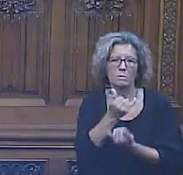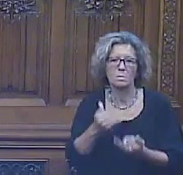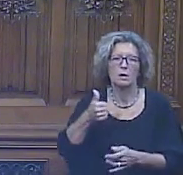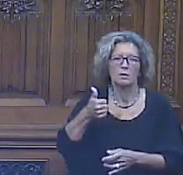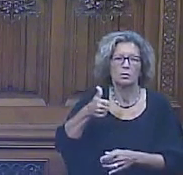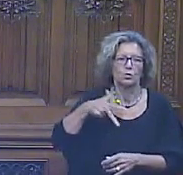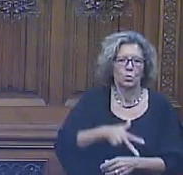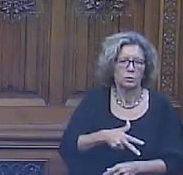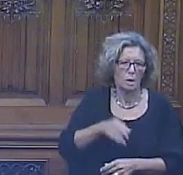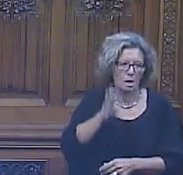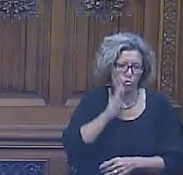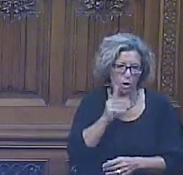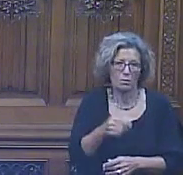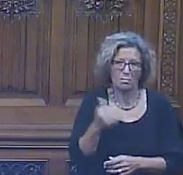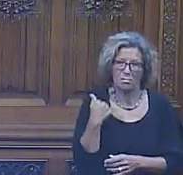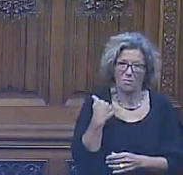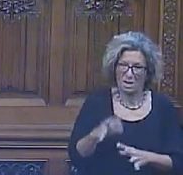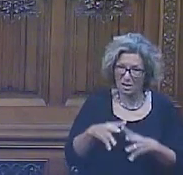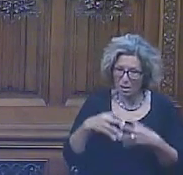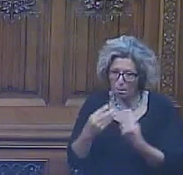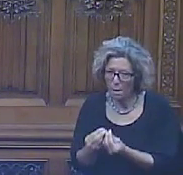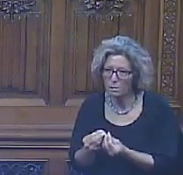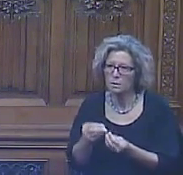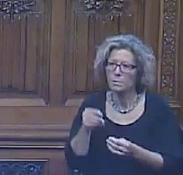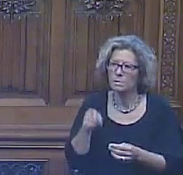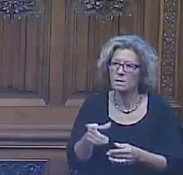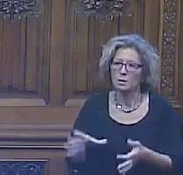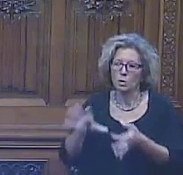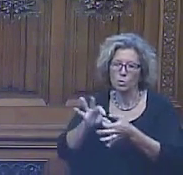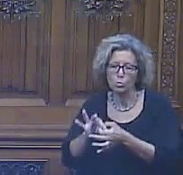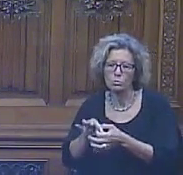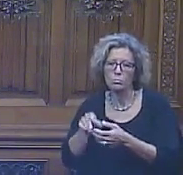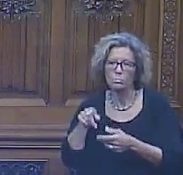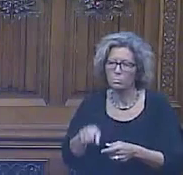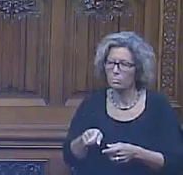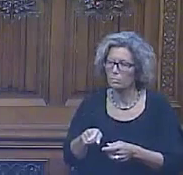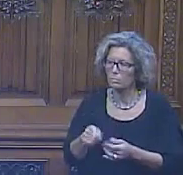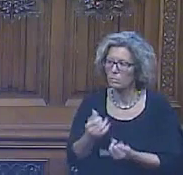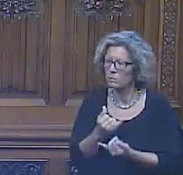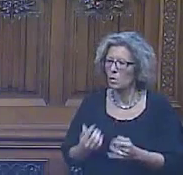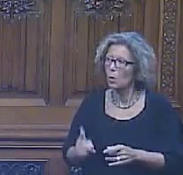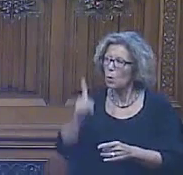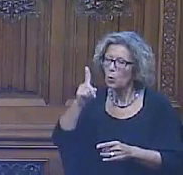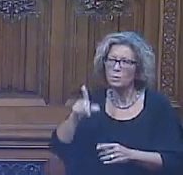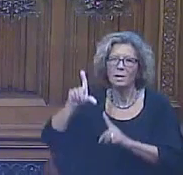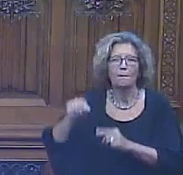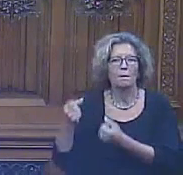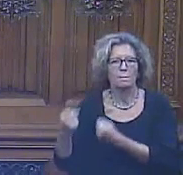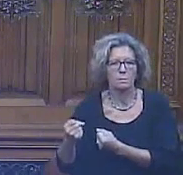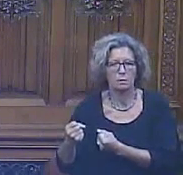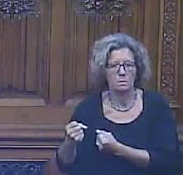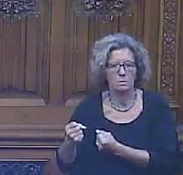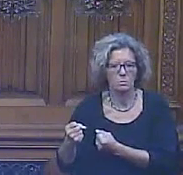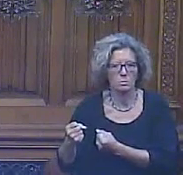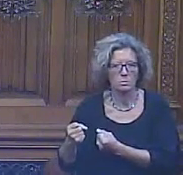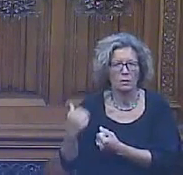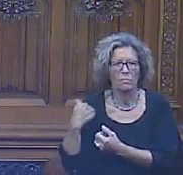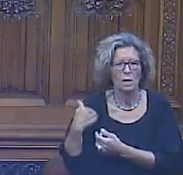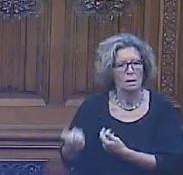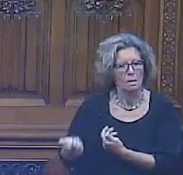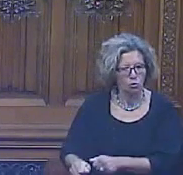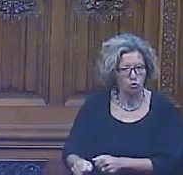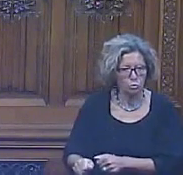Stadt ist. Wir haben gemeinsam in dieser Koalition die höchste Mindestsicherung